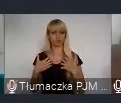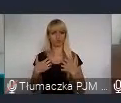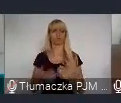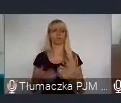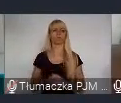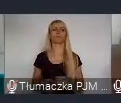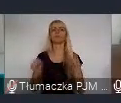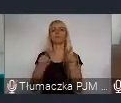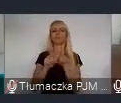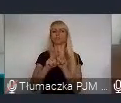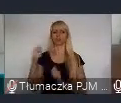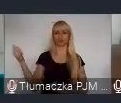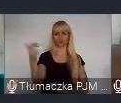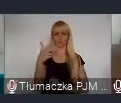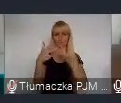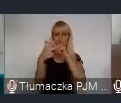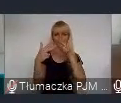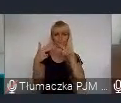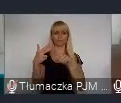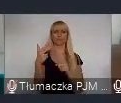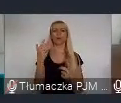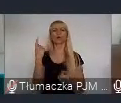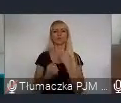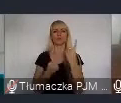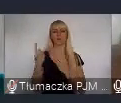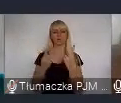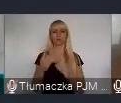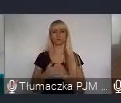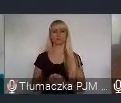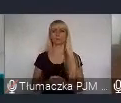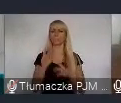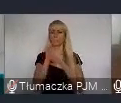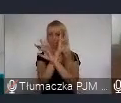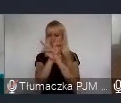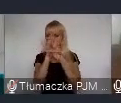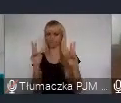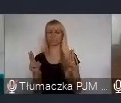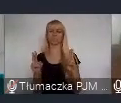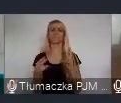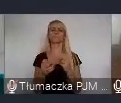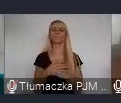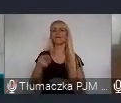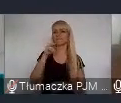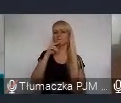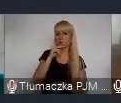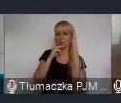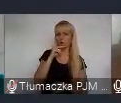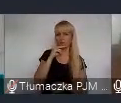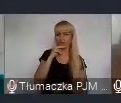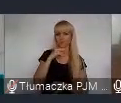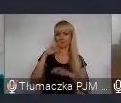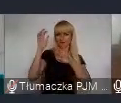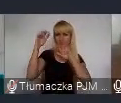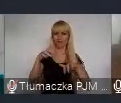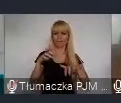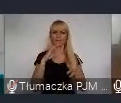wodami opadowymi, w tym retencja. Po drugie, systemy indywidualnego oczyszczania ścieków. I po